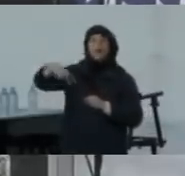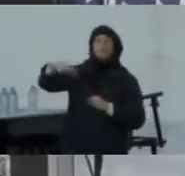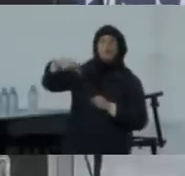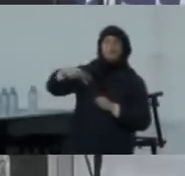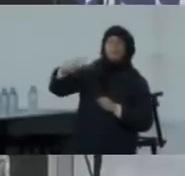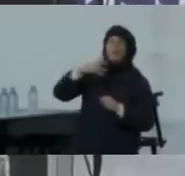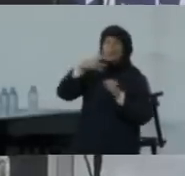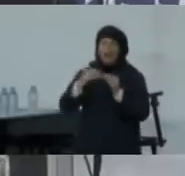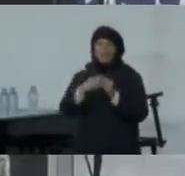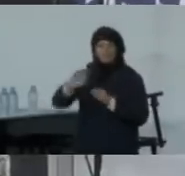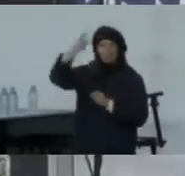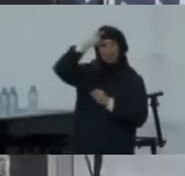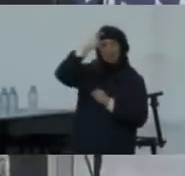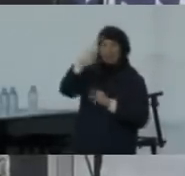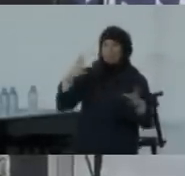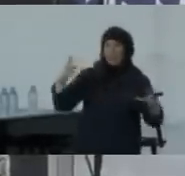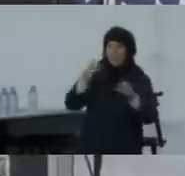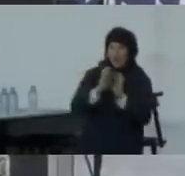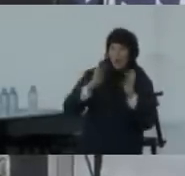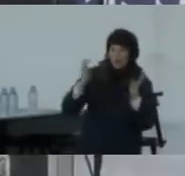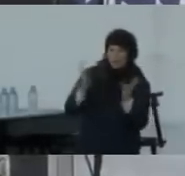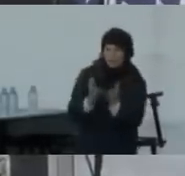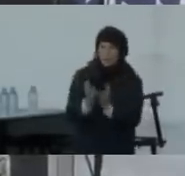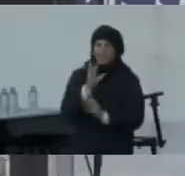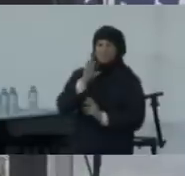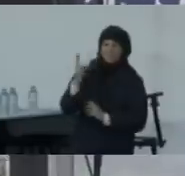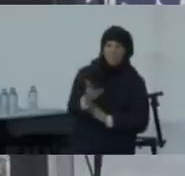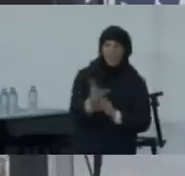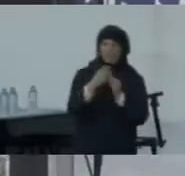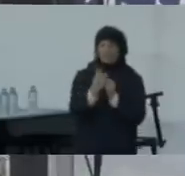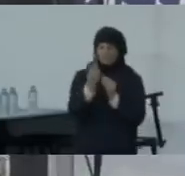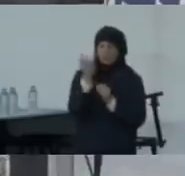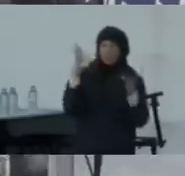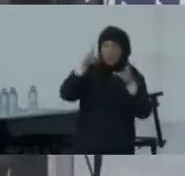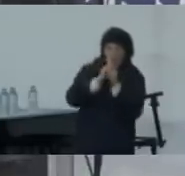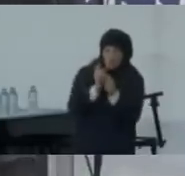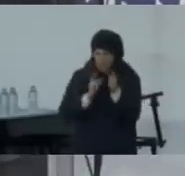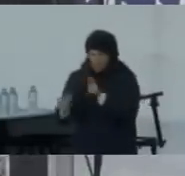si sono messi in tre a fare un governo in una notte per non far entrare.